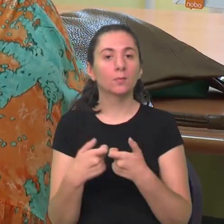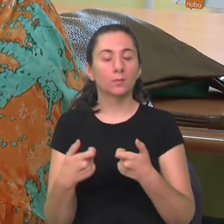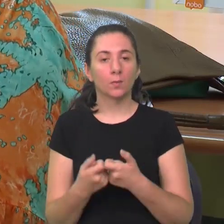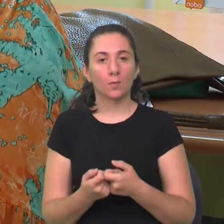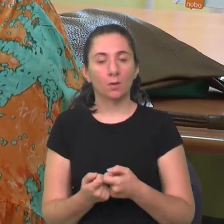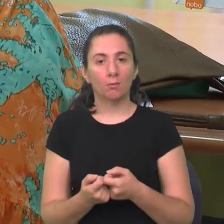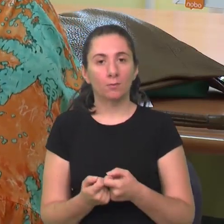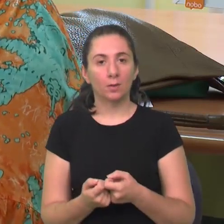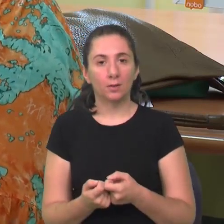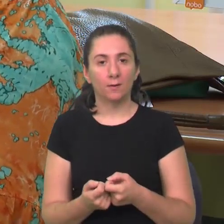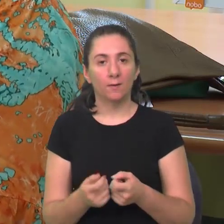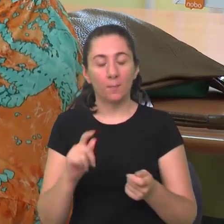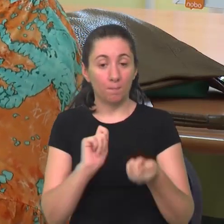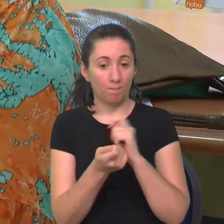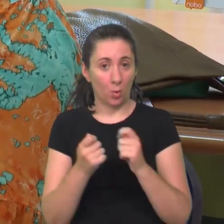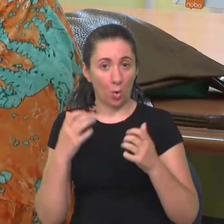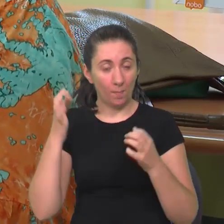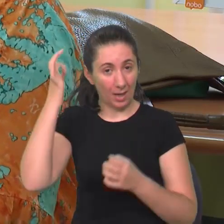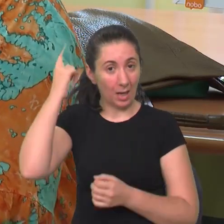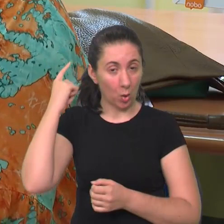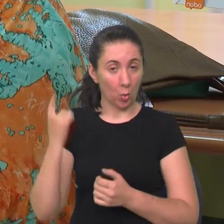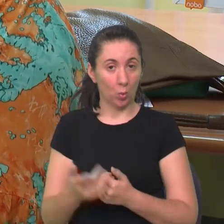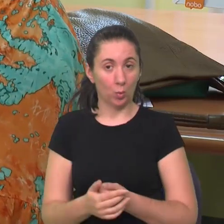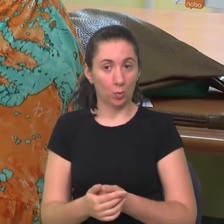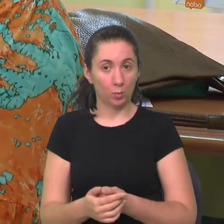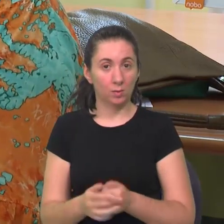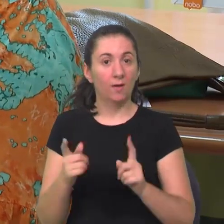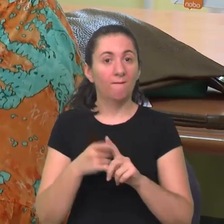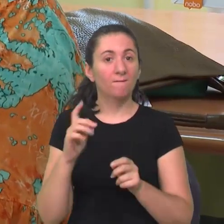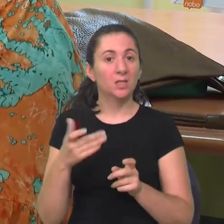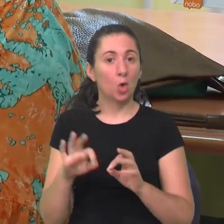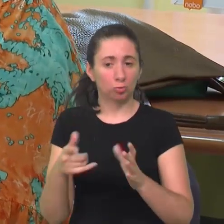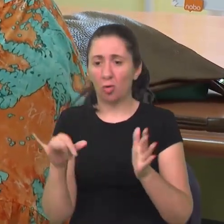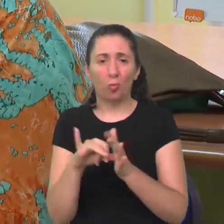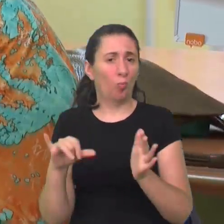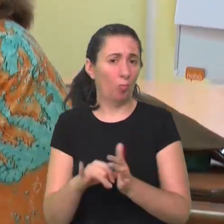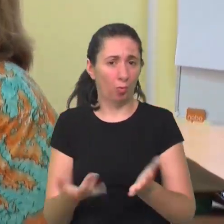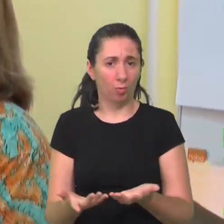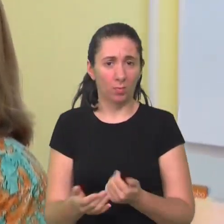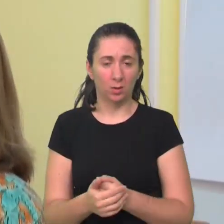tiče fizioloških promjena na kosi, fiziološko to je ono što je normalno,